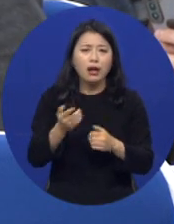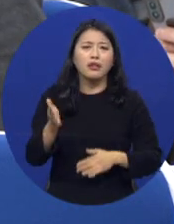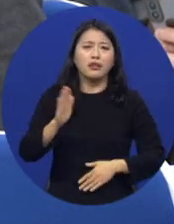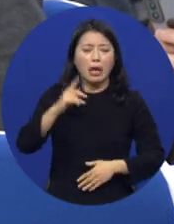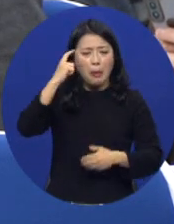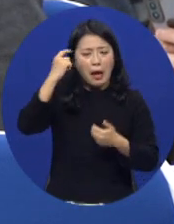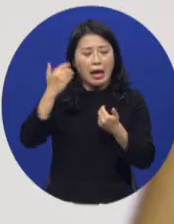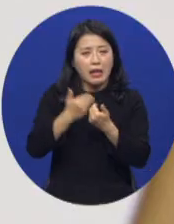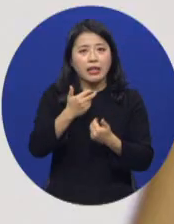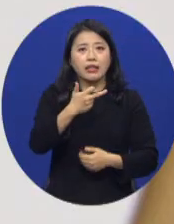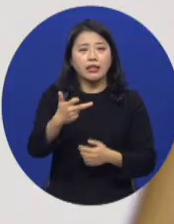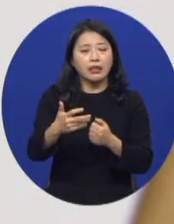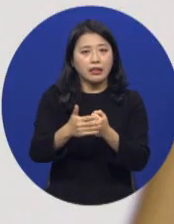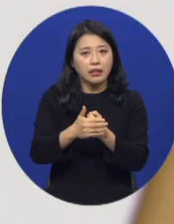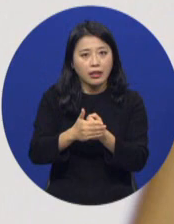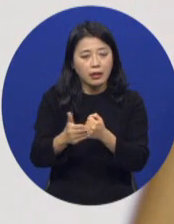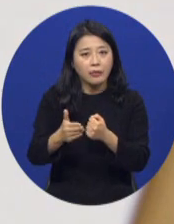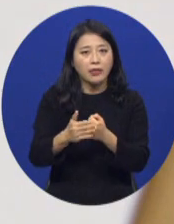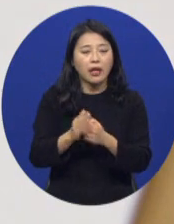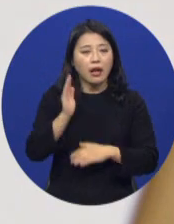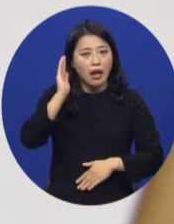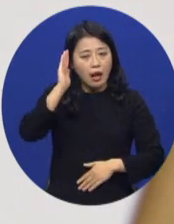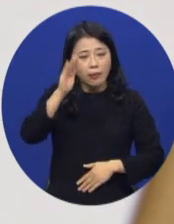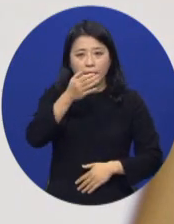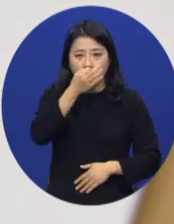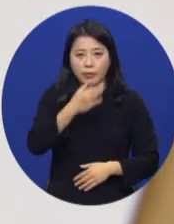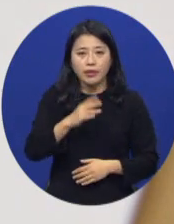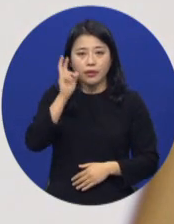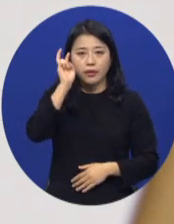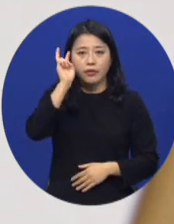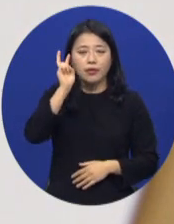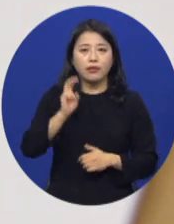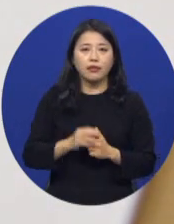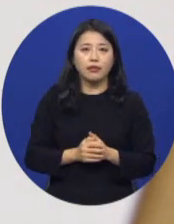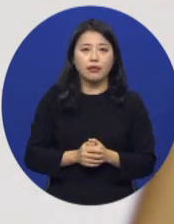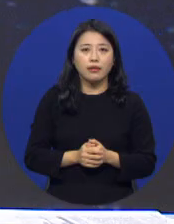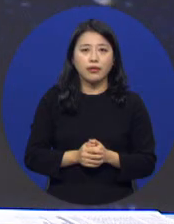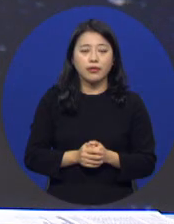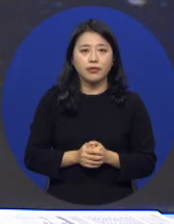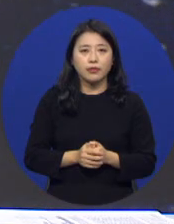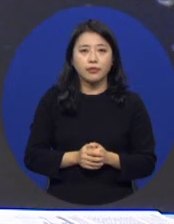커 적지 않은 진통이 예상됩니다 MBC 뉴스 박주현입니다